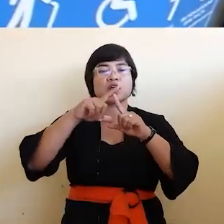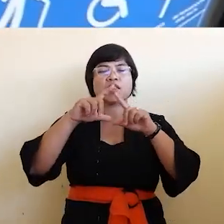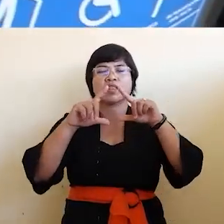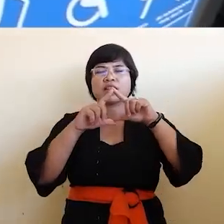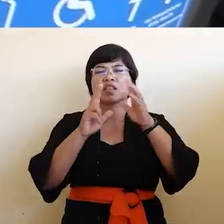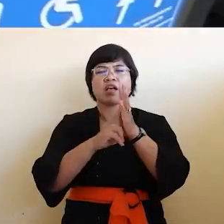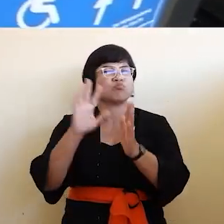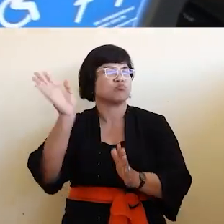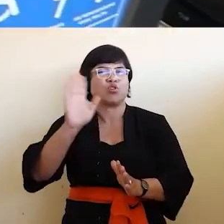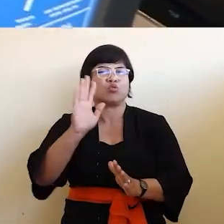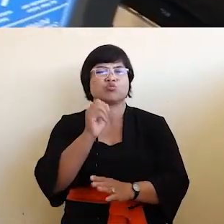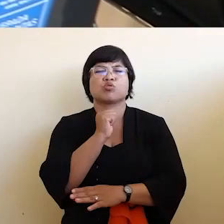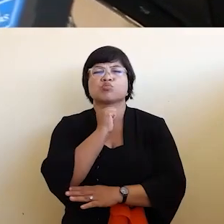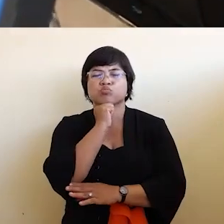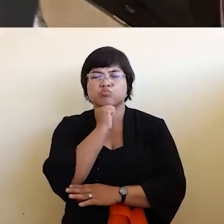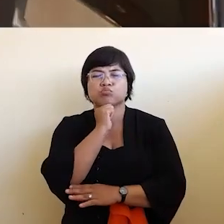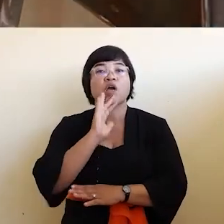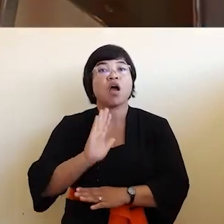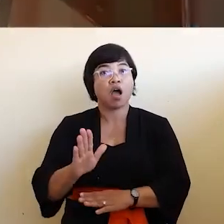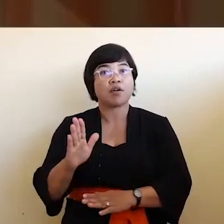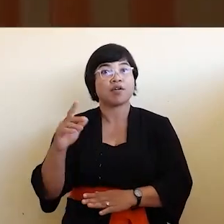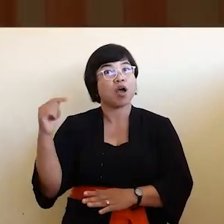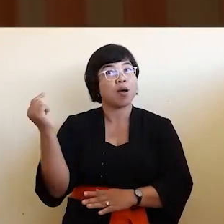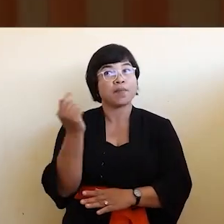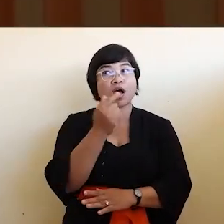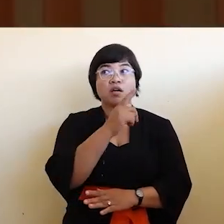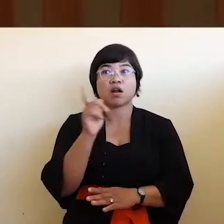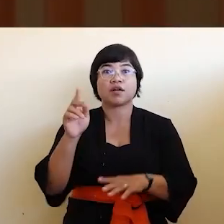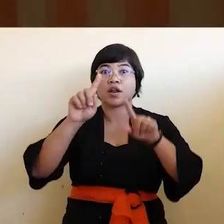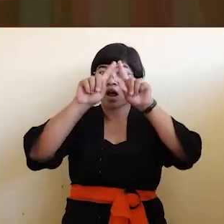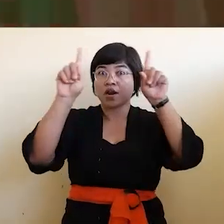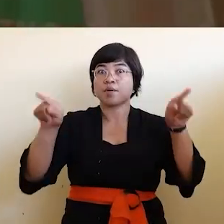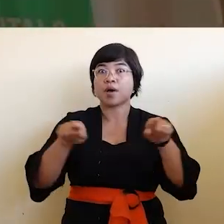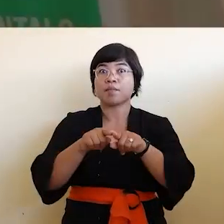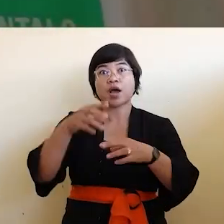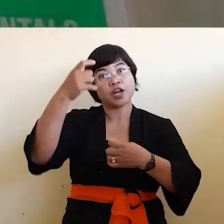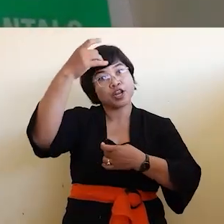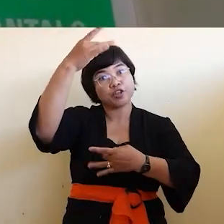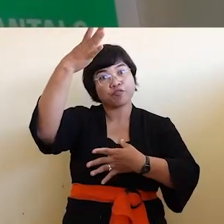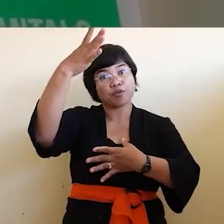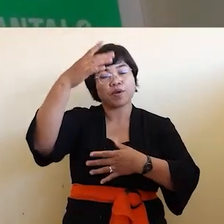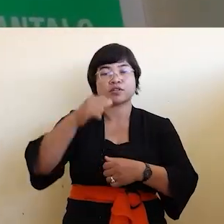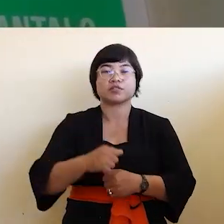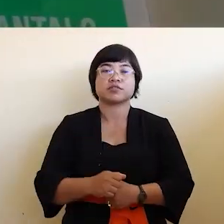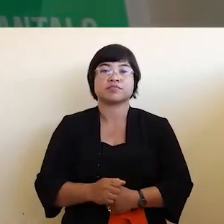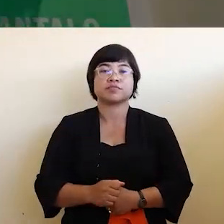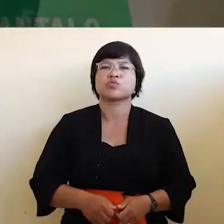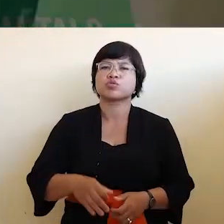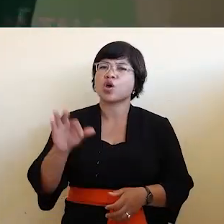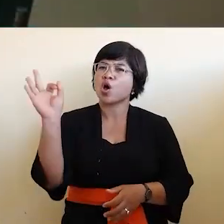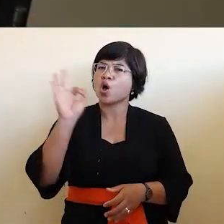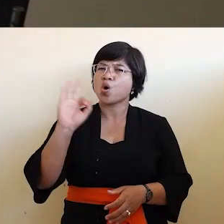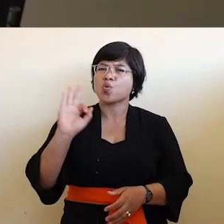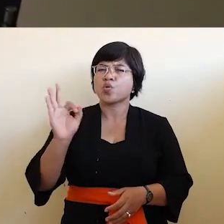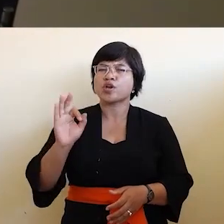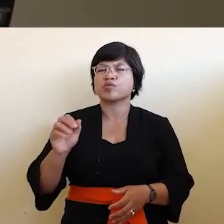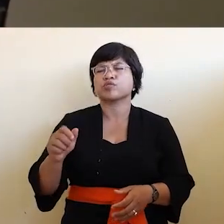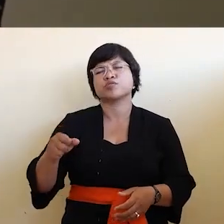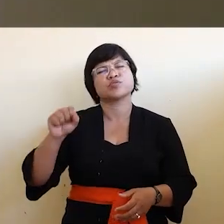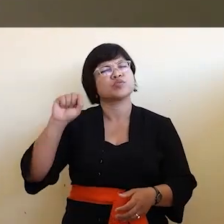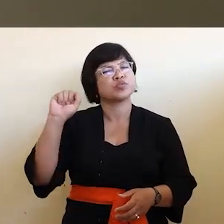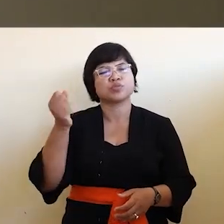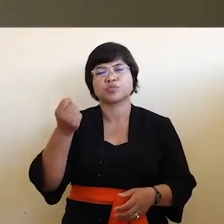bebas antrian serta terdapat petunjuk arah dan papan informasi yang jelas. Toilet yang